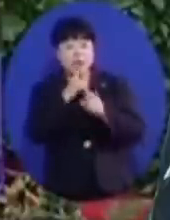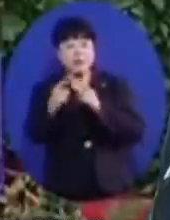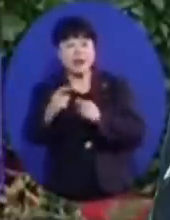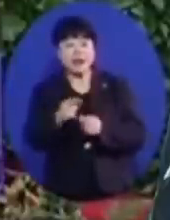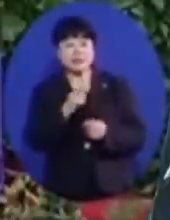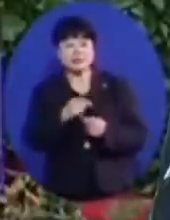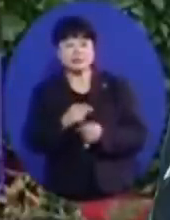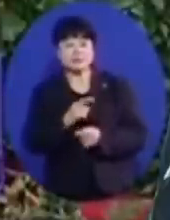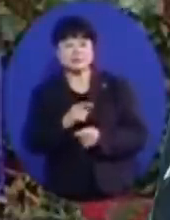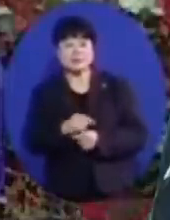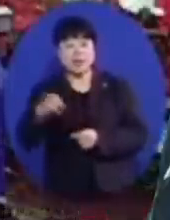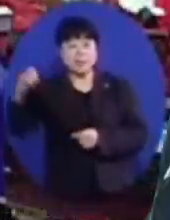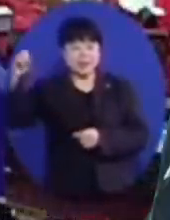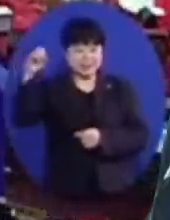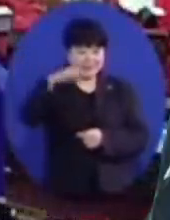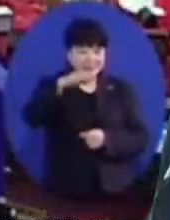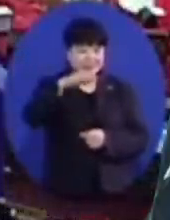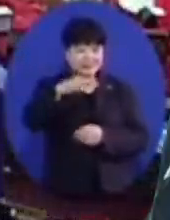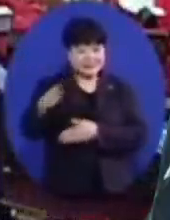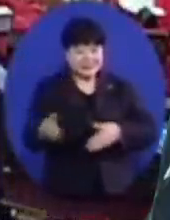내 발에 등이에요